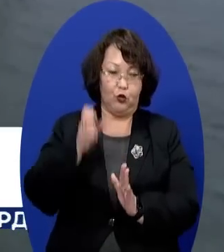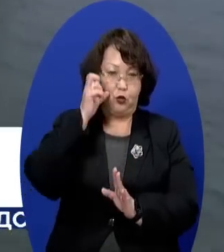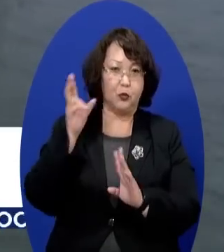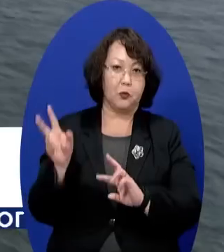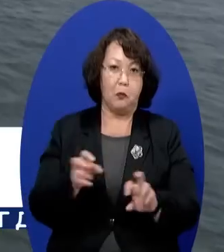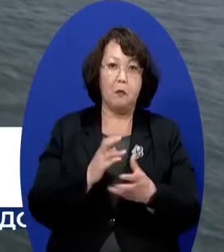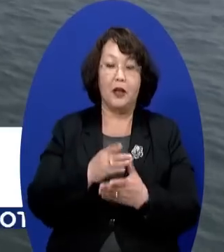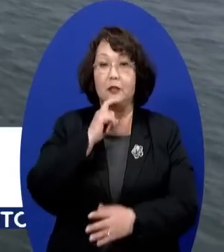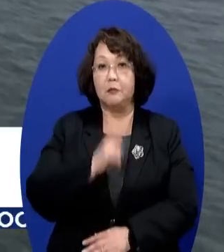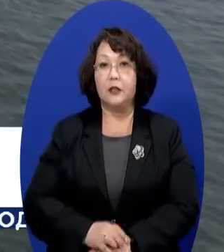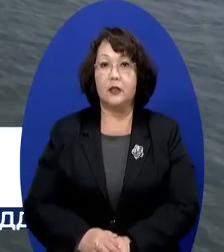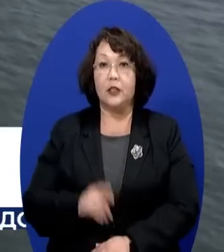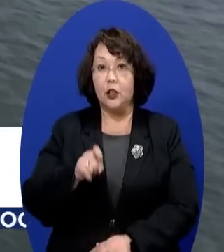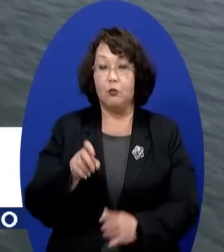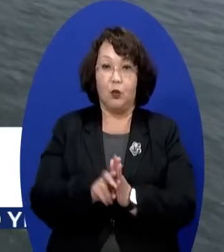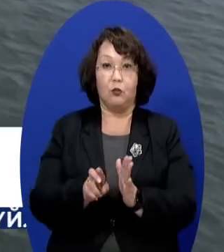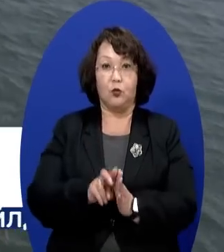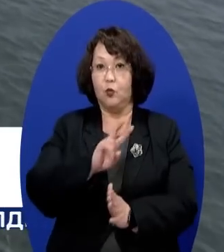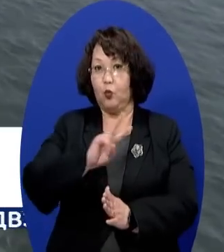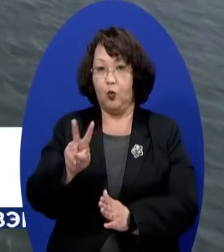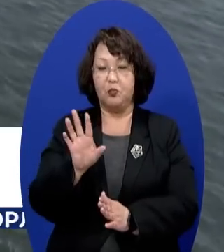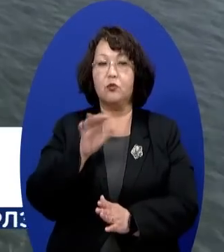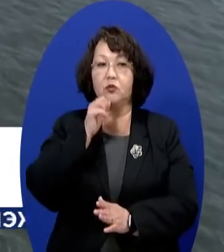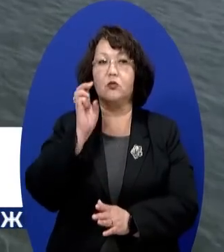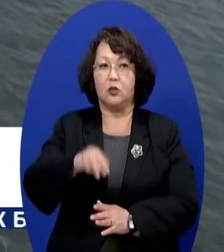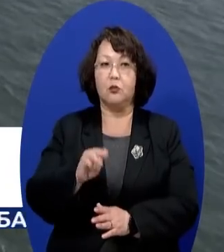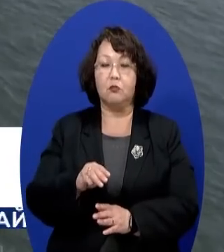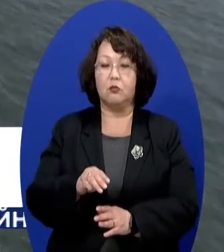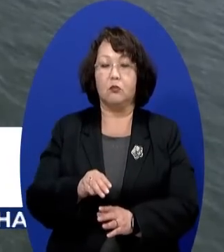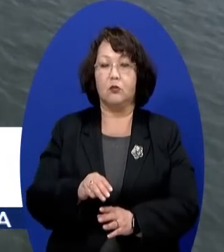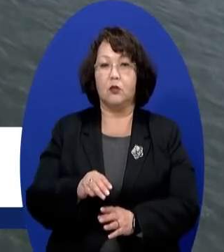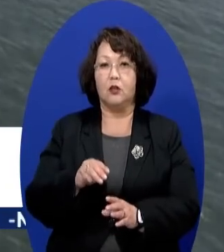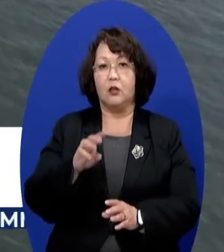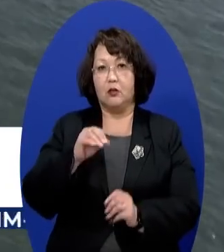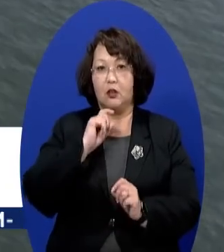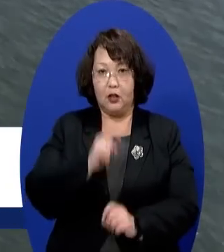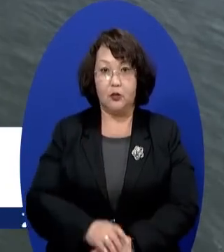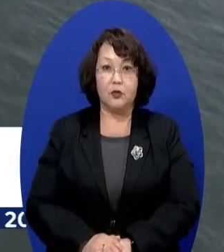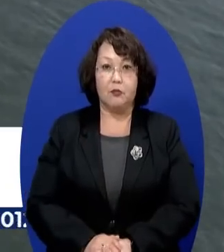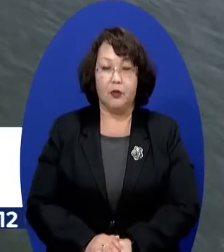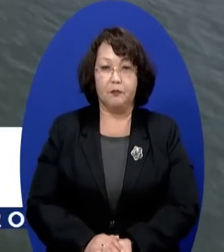гэж мэдгэдэжээ. Энэ боломжийг үгүйсэх аргагүй гэдгийг Гренхолм CNN-д мөн ярьсан байна.